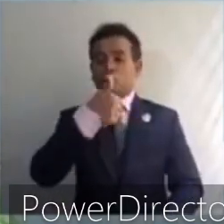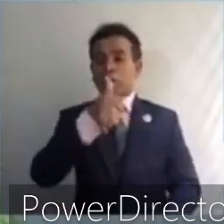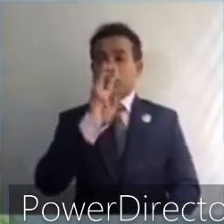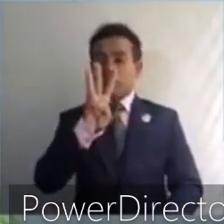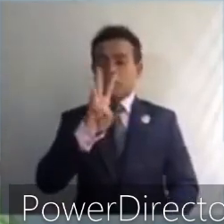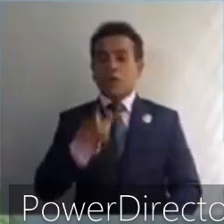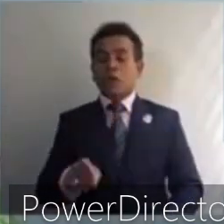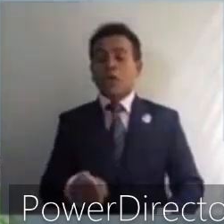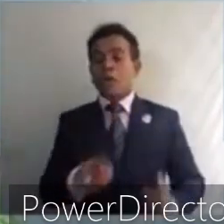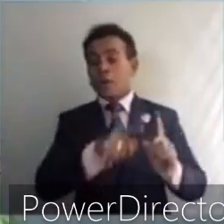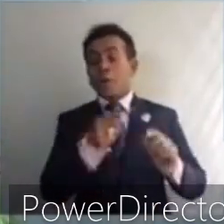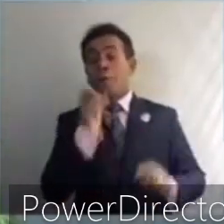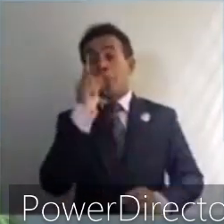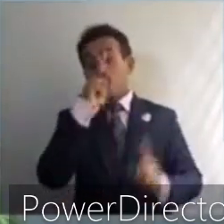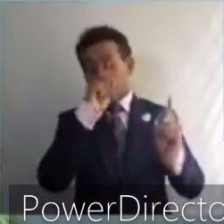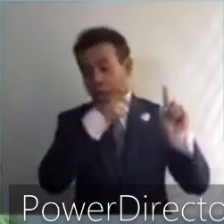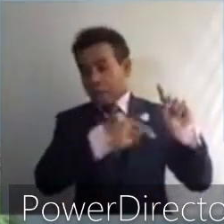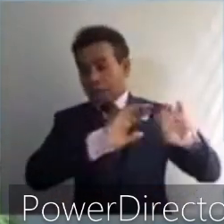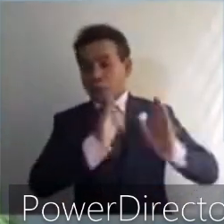17,58,774টি।